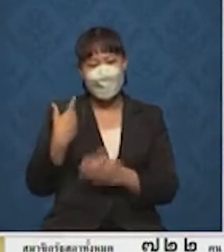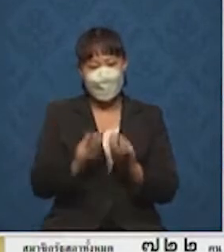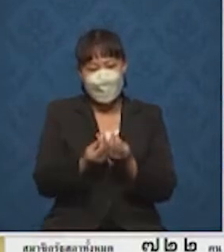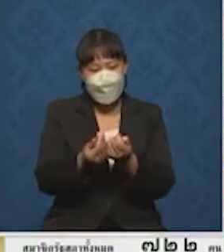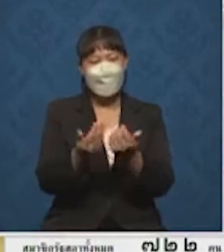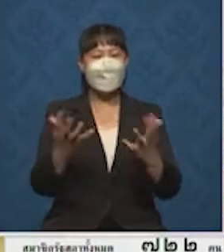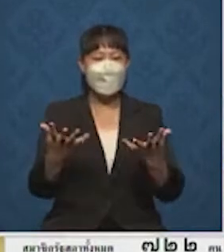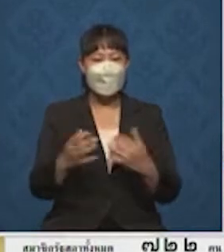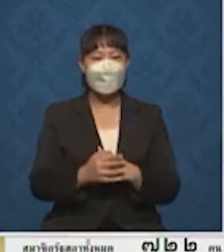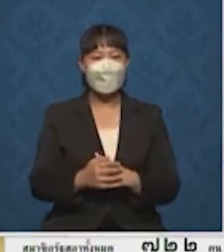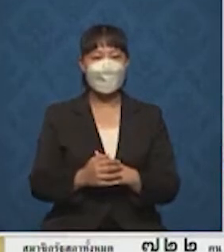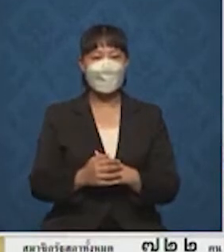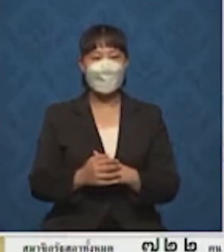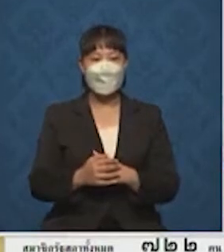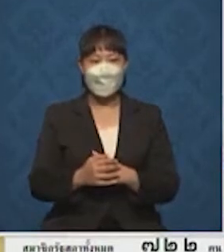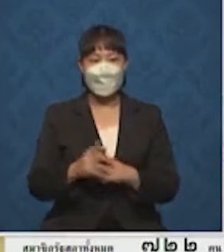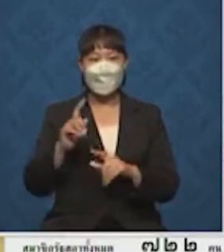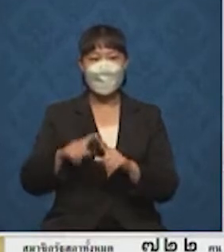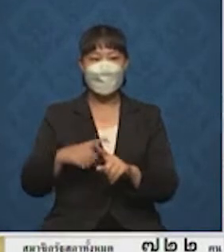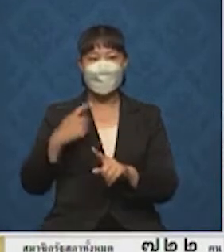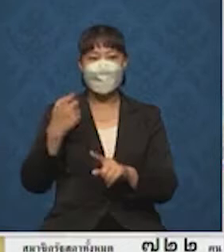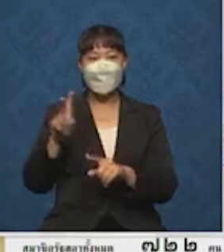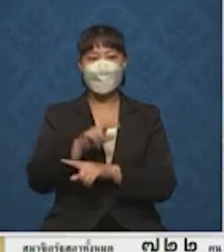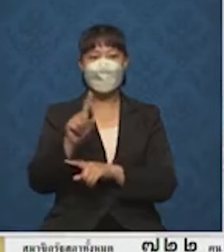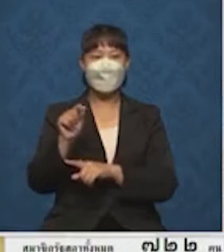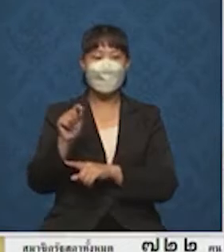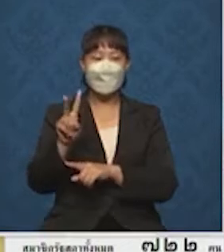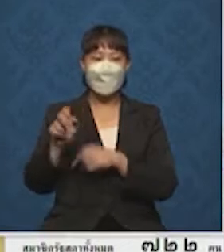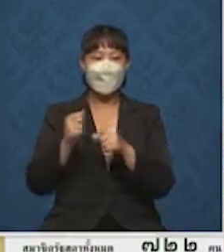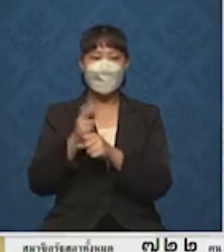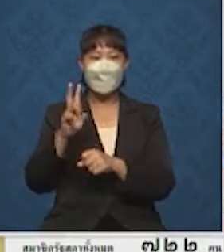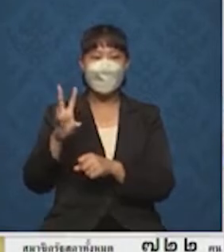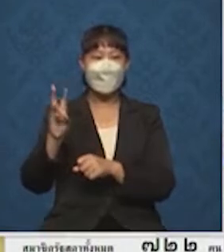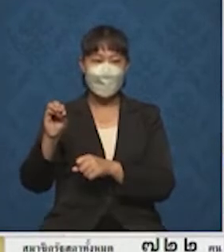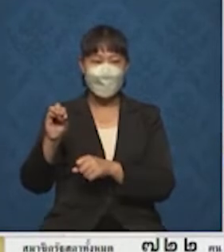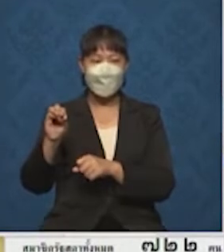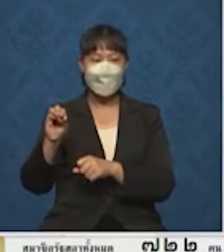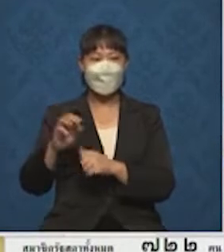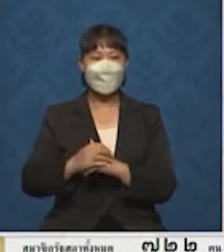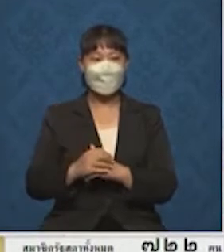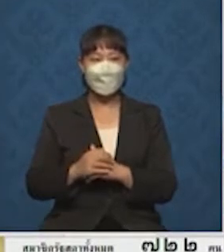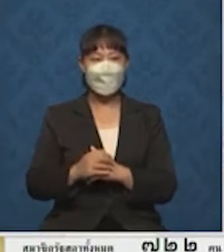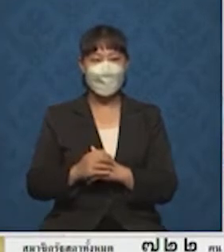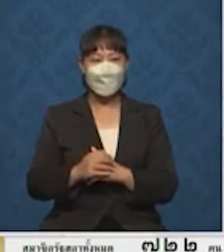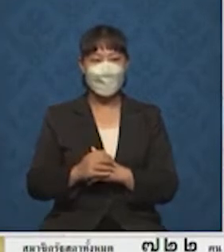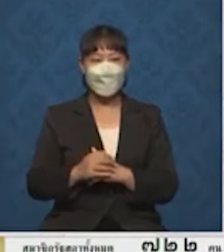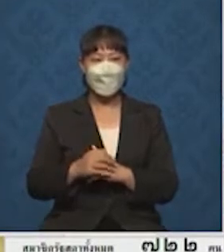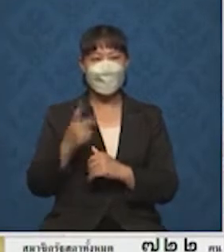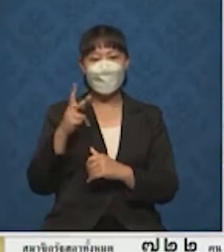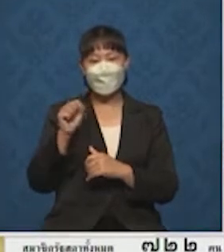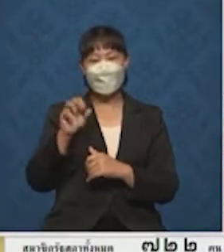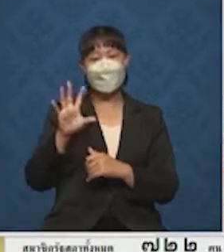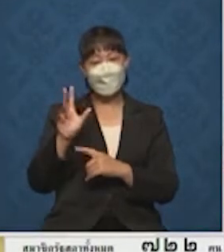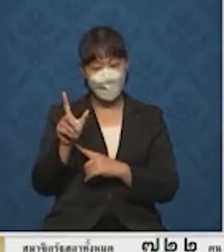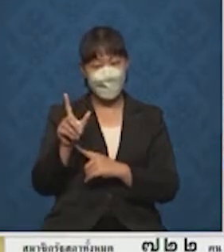2560ได้มีคำสั่งขอสอชอสอวาคงไม่มใครตัวแยง